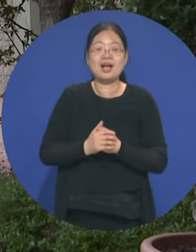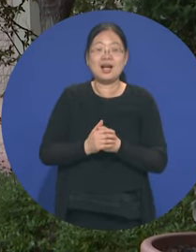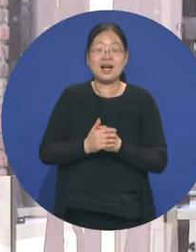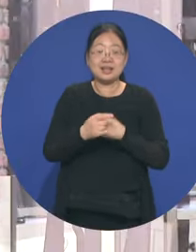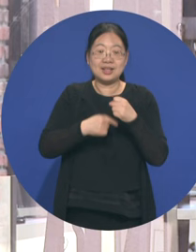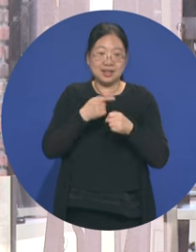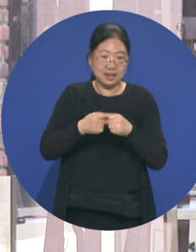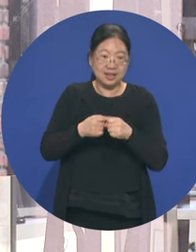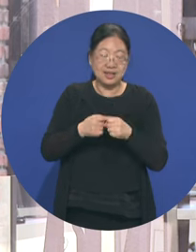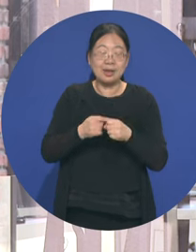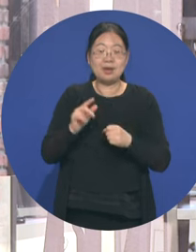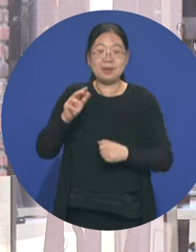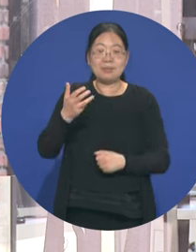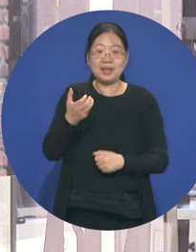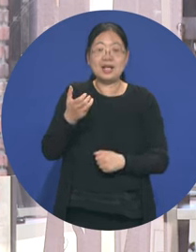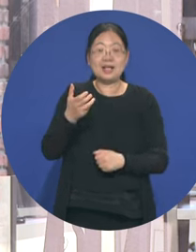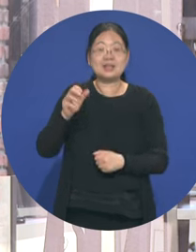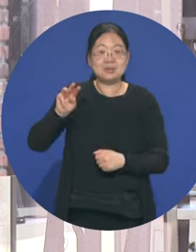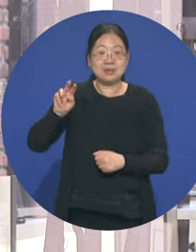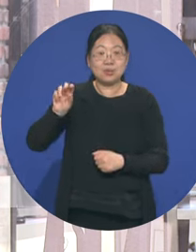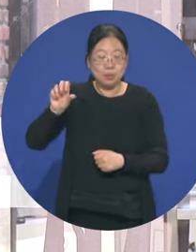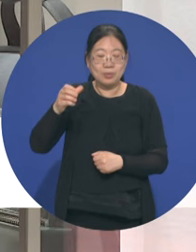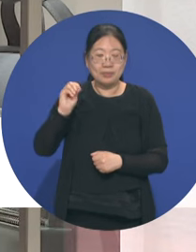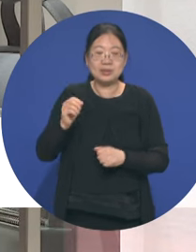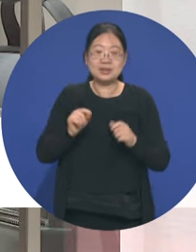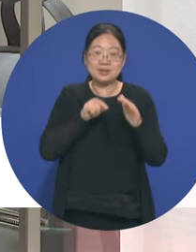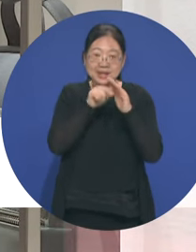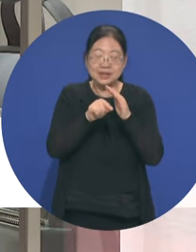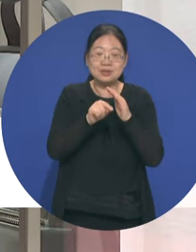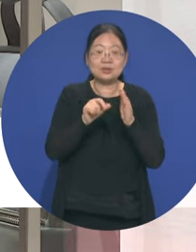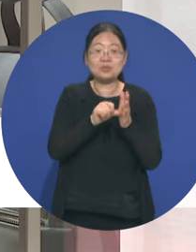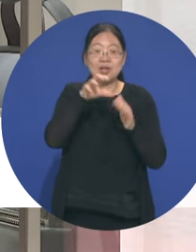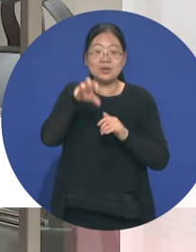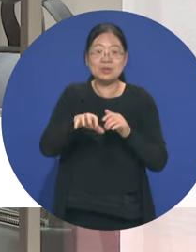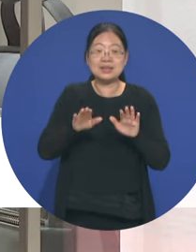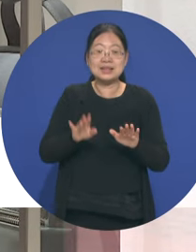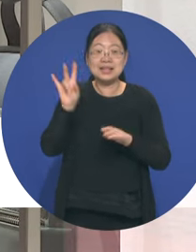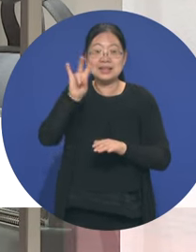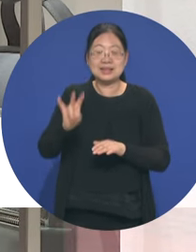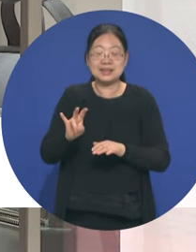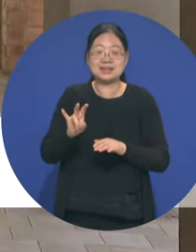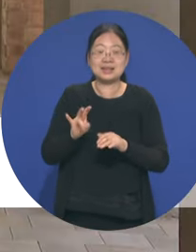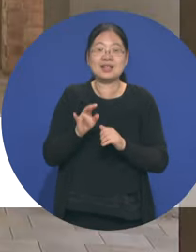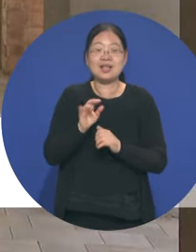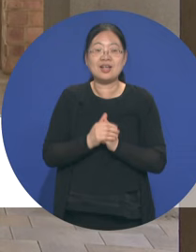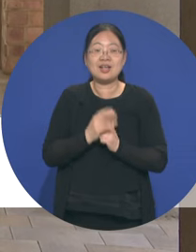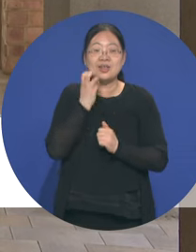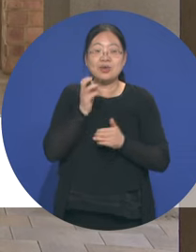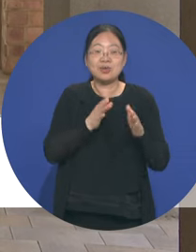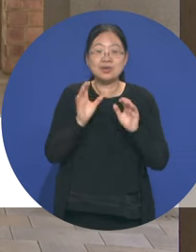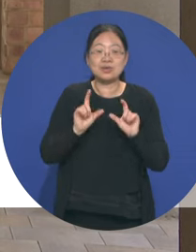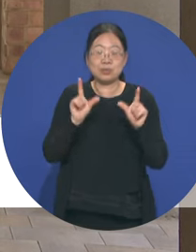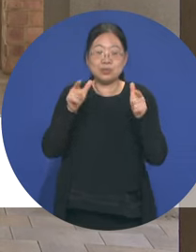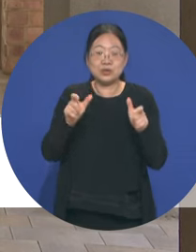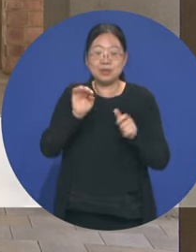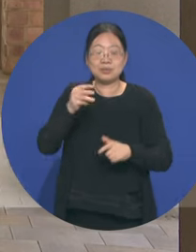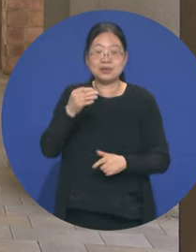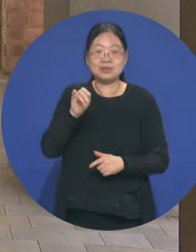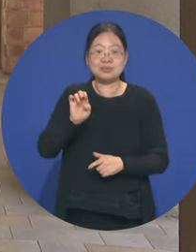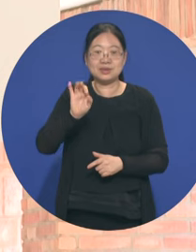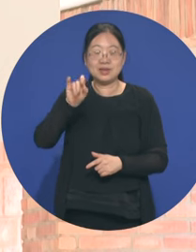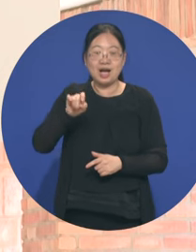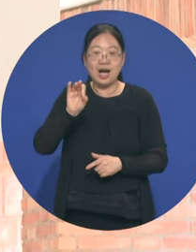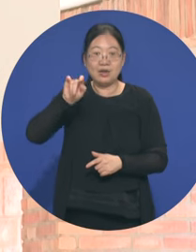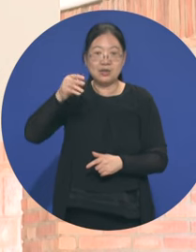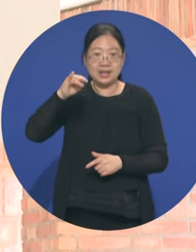명이 찾는 지역 명소로 발돋움했습니다. 이번 투자로 시흥 프리미엄 아울렛과 경기 동부 지역 아울렛을 확장하고 경기